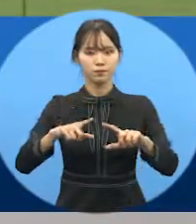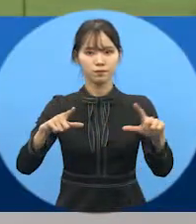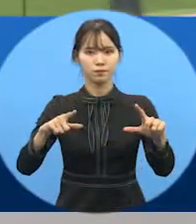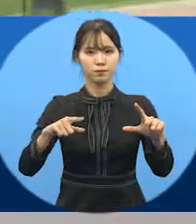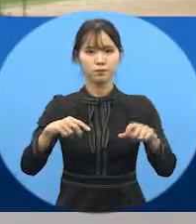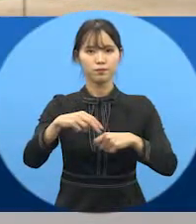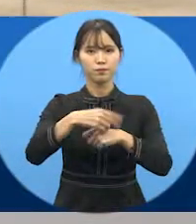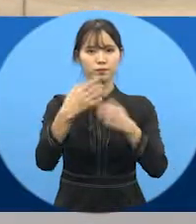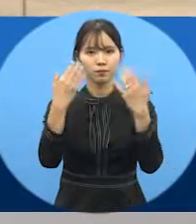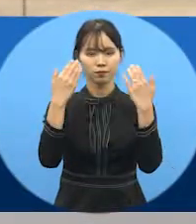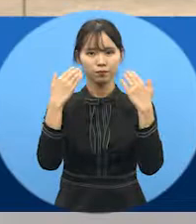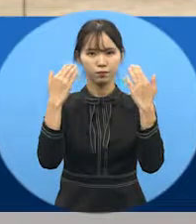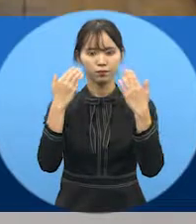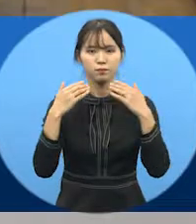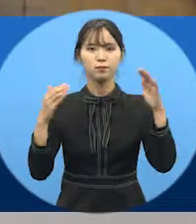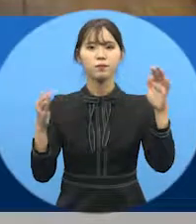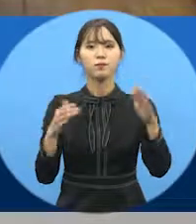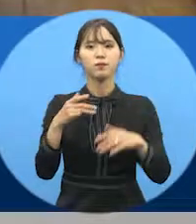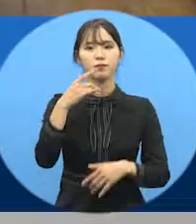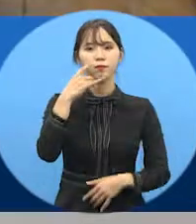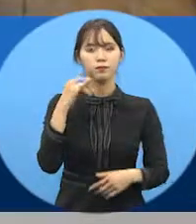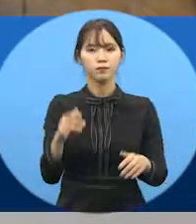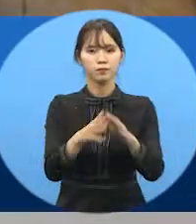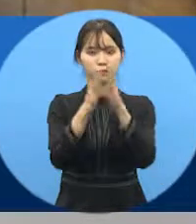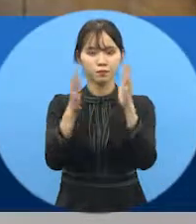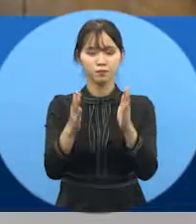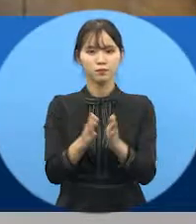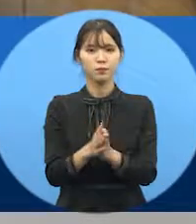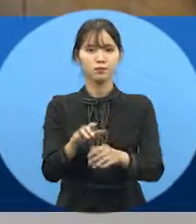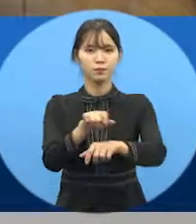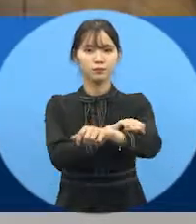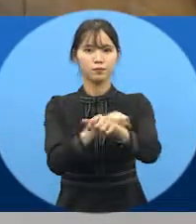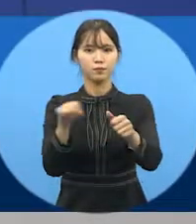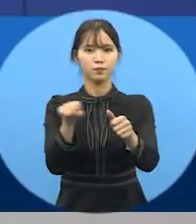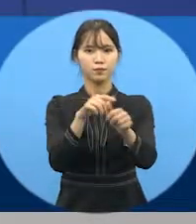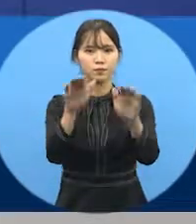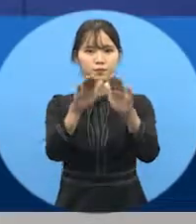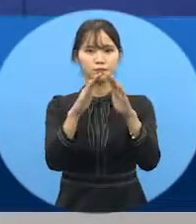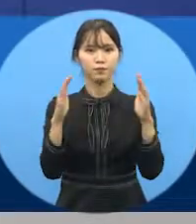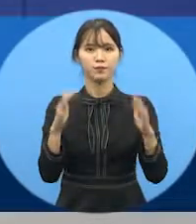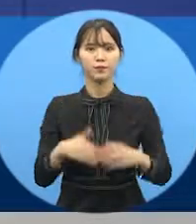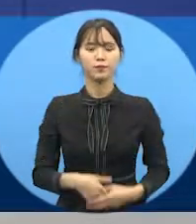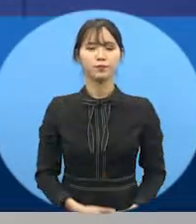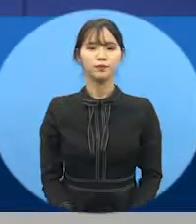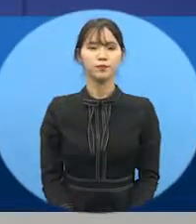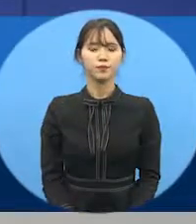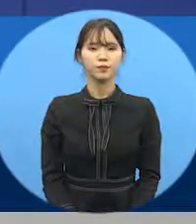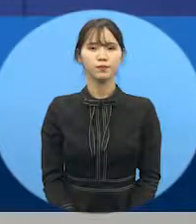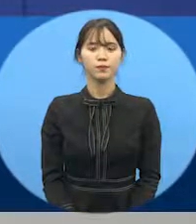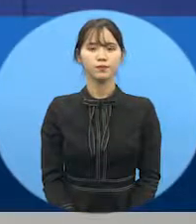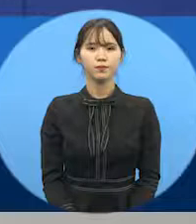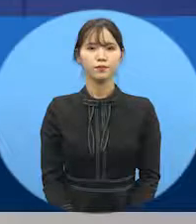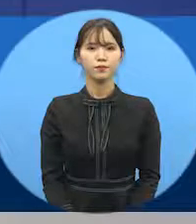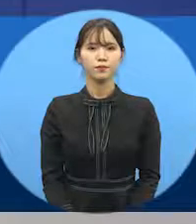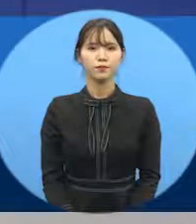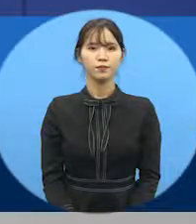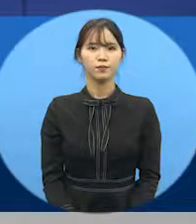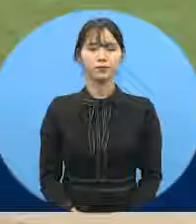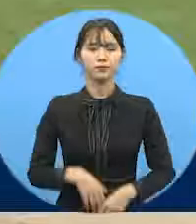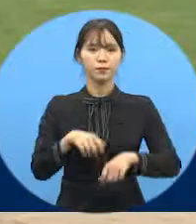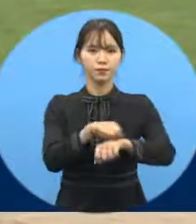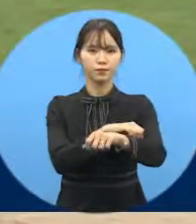동대문구 가 오는 25일 예비 초등학교 자녀를 둔 학부모들을 대상으로 새내기 학부모 특강을 개최합니다